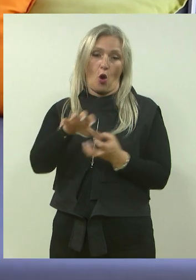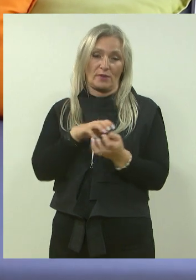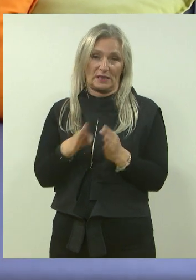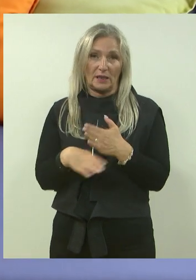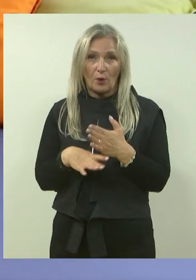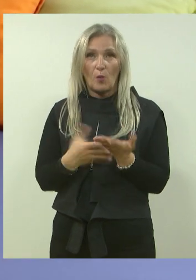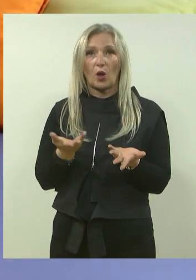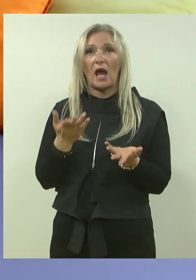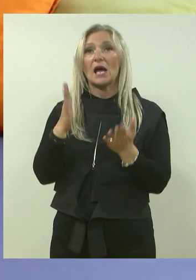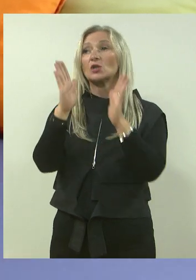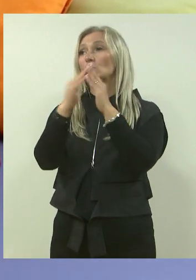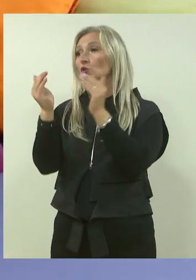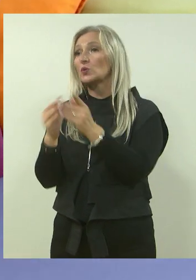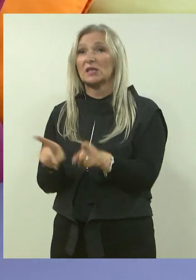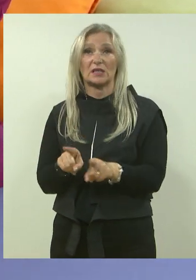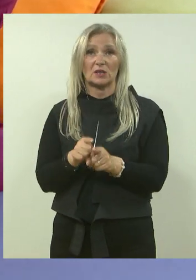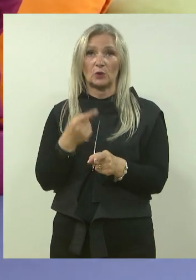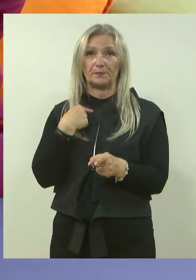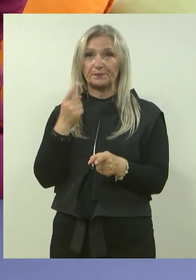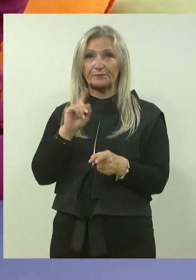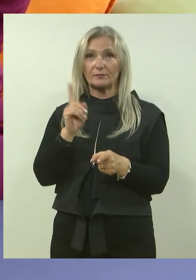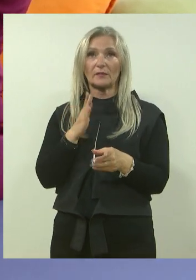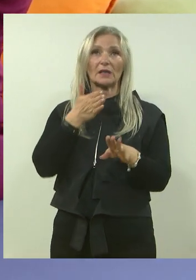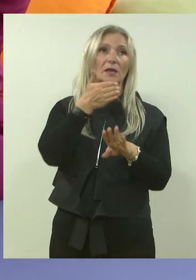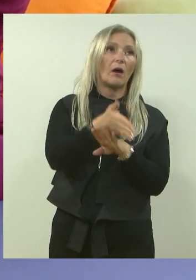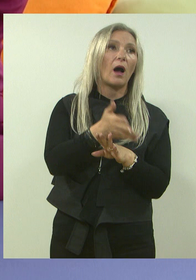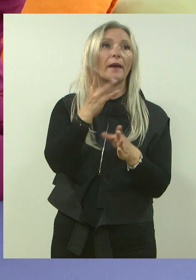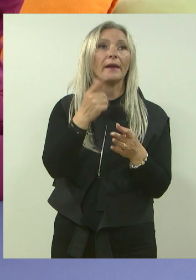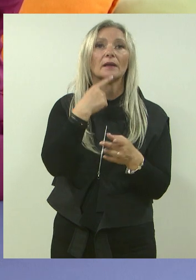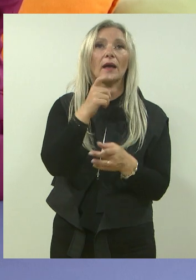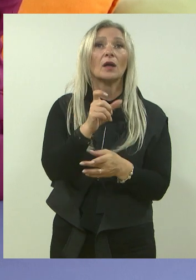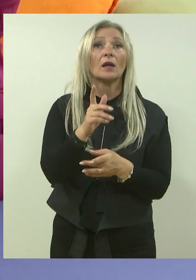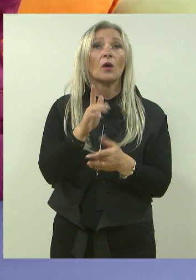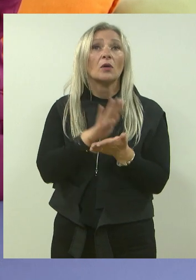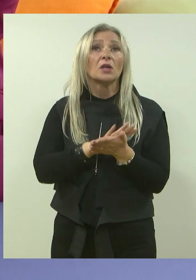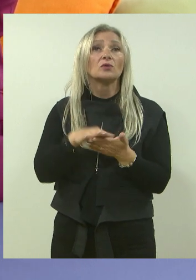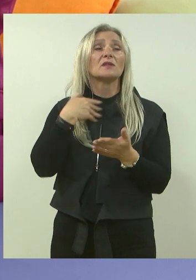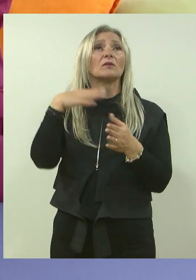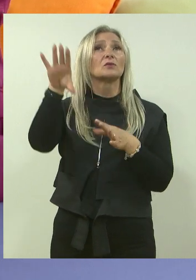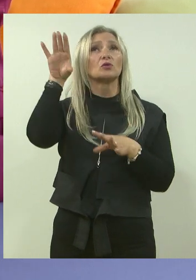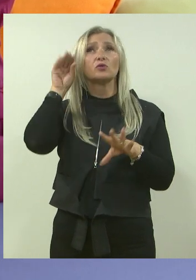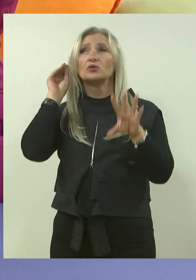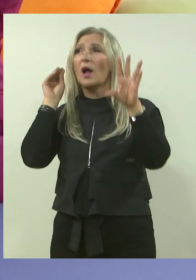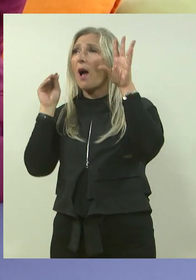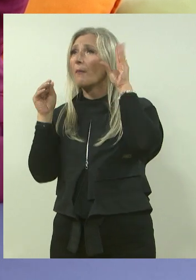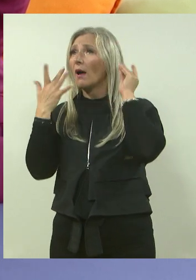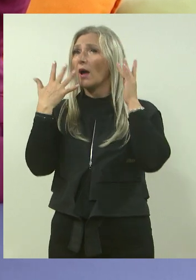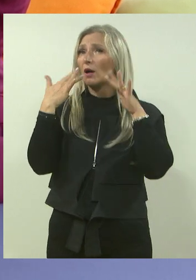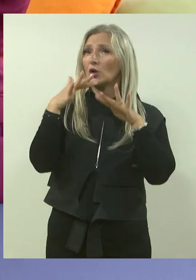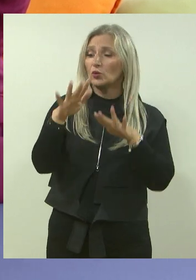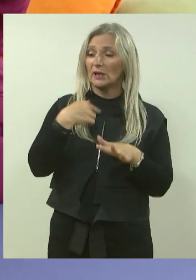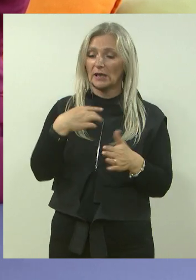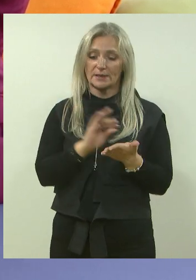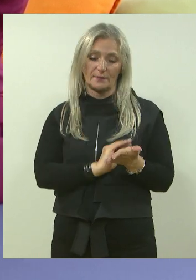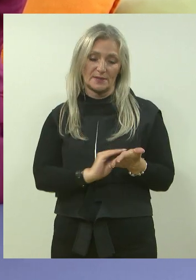i pokoj, naravno susjed, nisam ja sad došla kod nekoga i ono imate li nekih riječi, nego jednostavno slušajući ljude